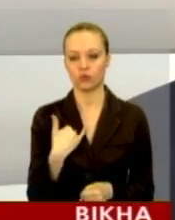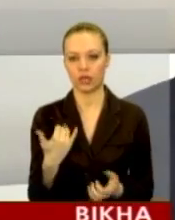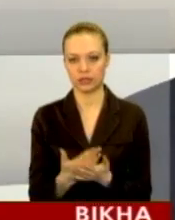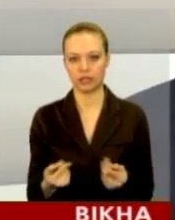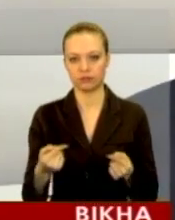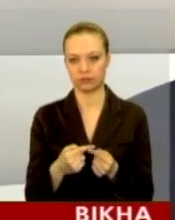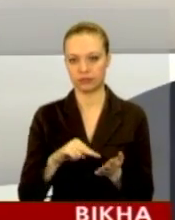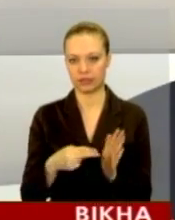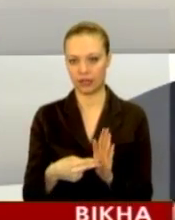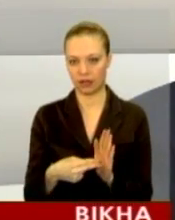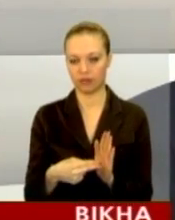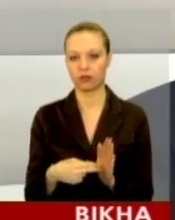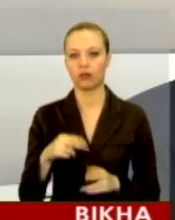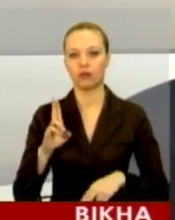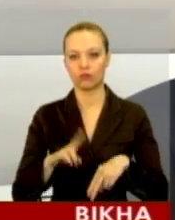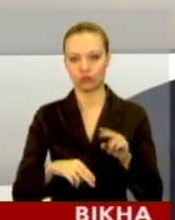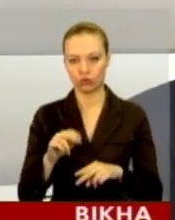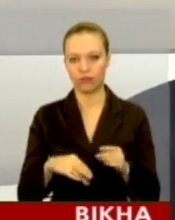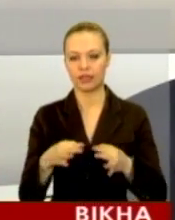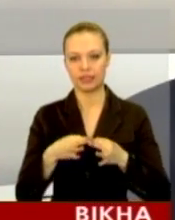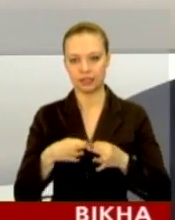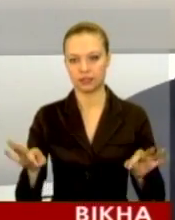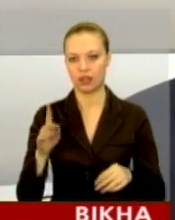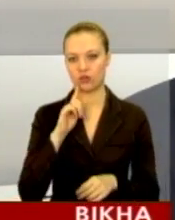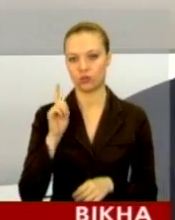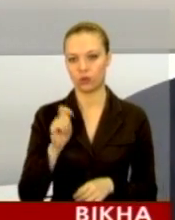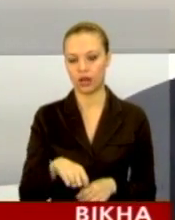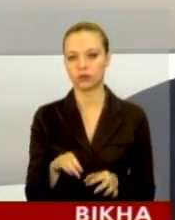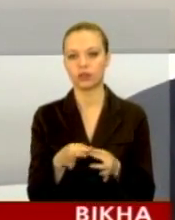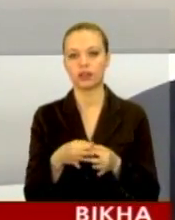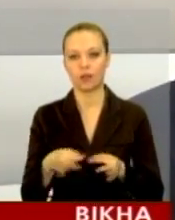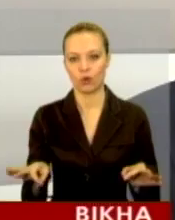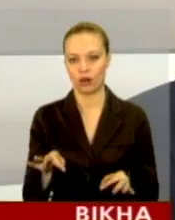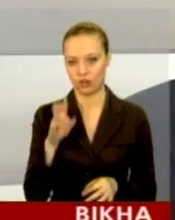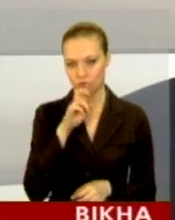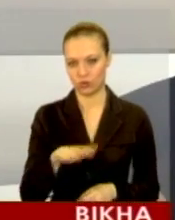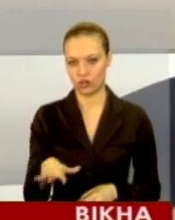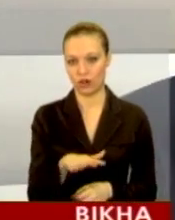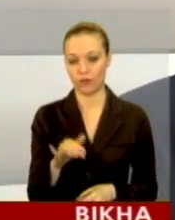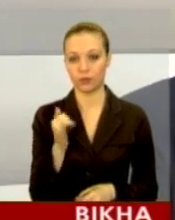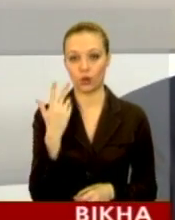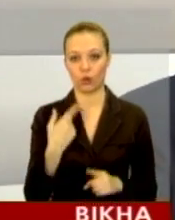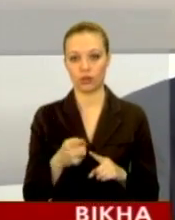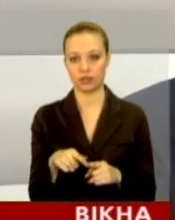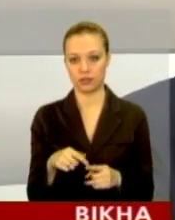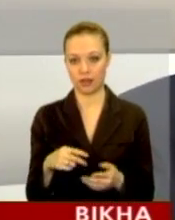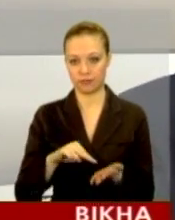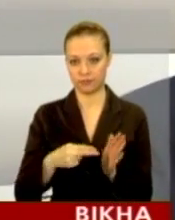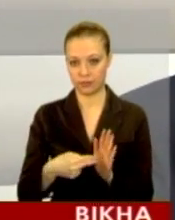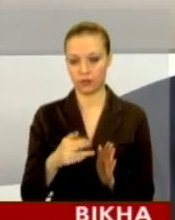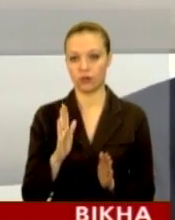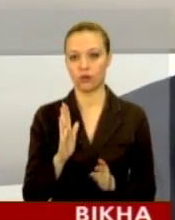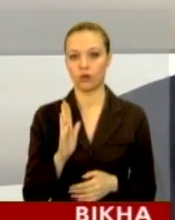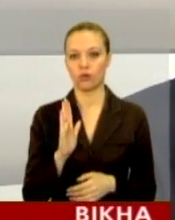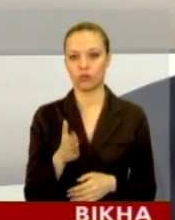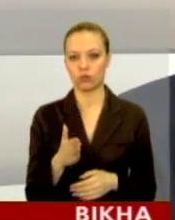визначена стратегія будувати незалежну українську демократичну державу. І коли ця стратегія буде